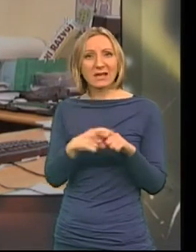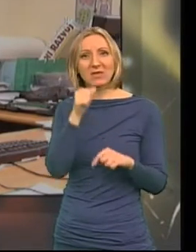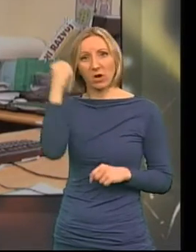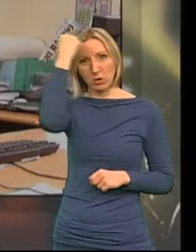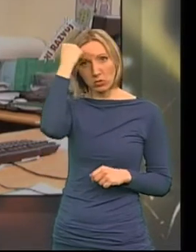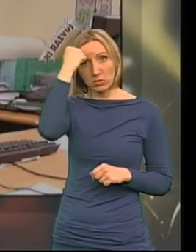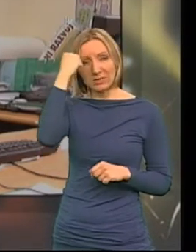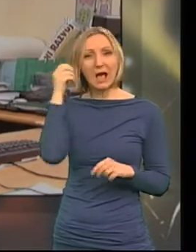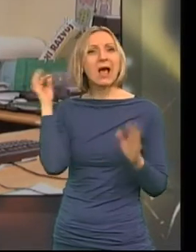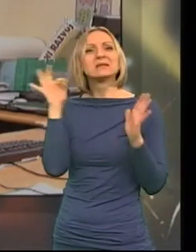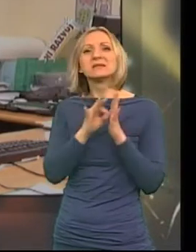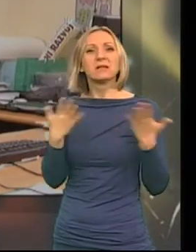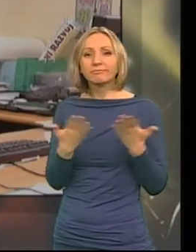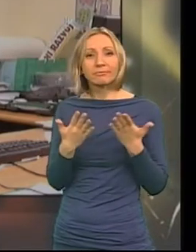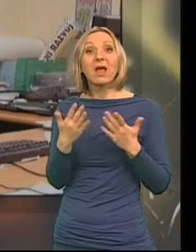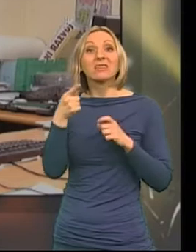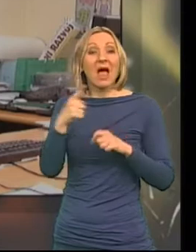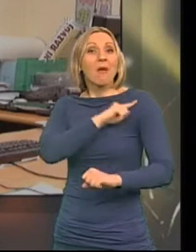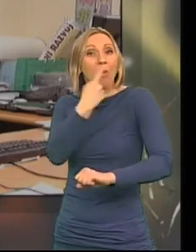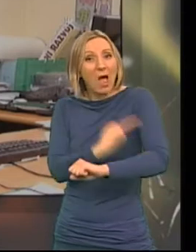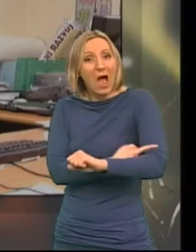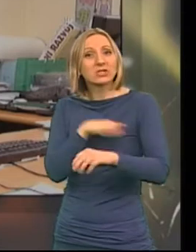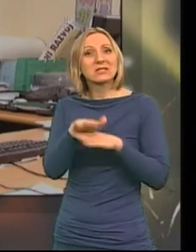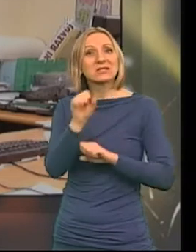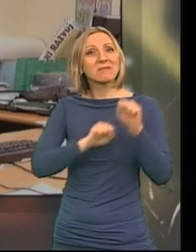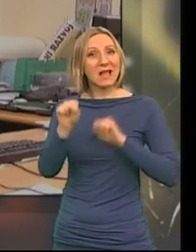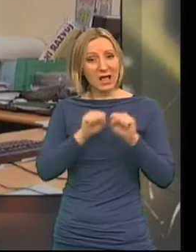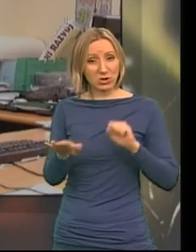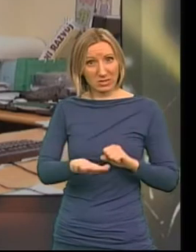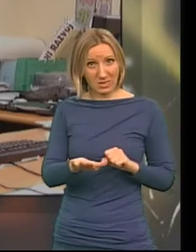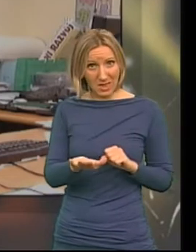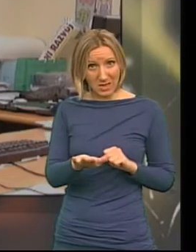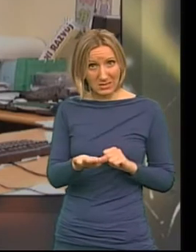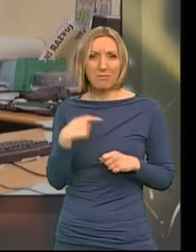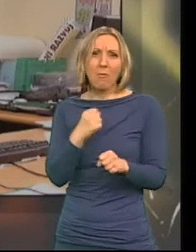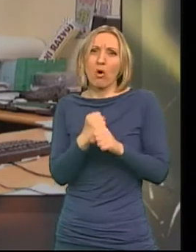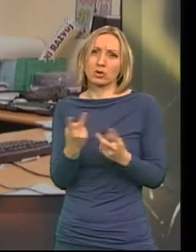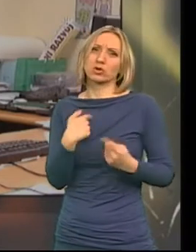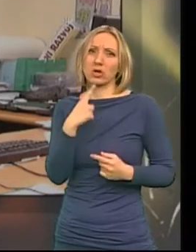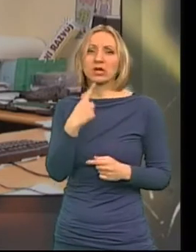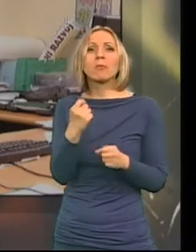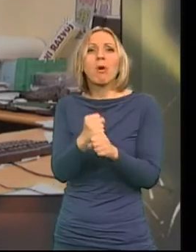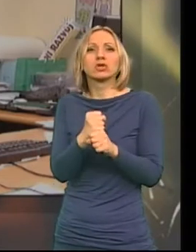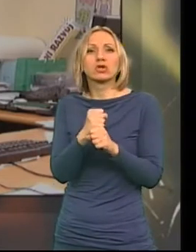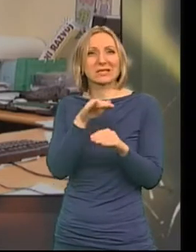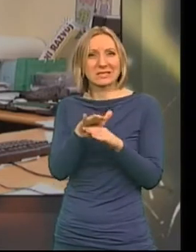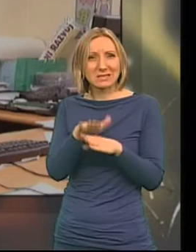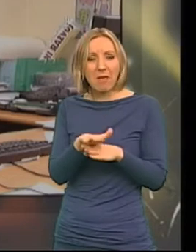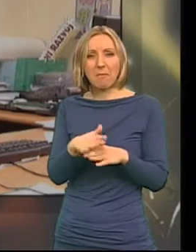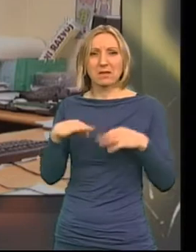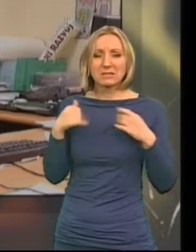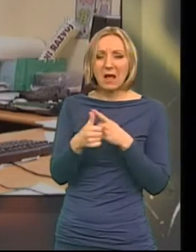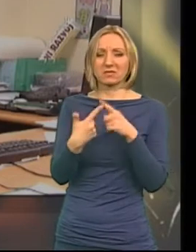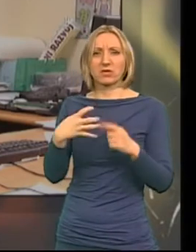svega da pojača sistem zaštite dece od nasilja, dakle u ove četiri zemlje, kako kroz, da kažemo, na podršku ono što mi kažemo sistemima, dakle u zdravstvu,